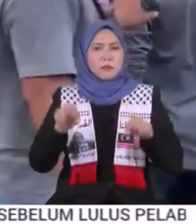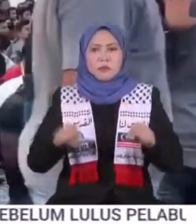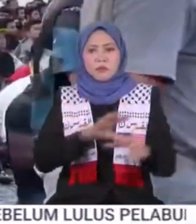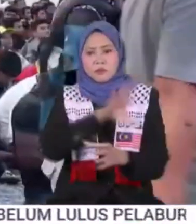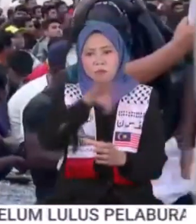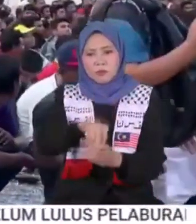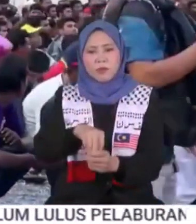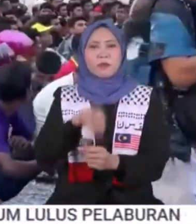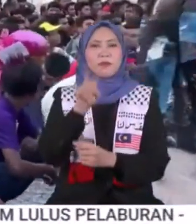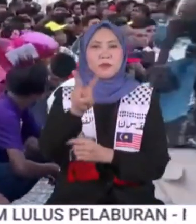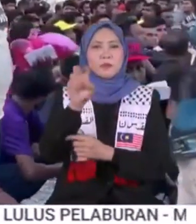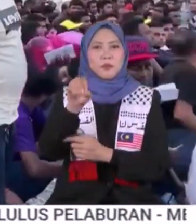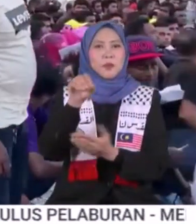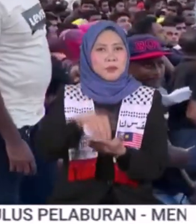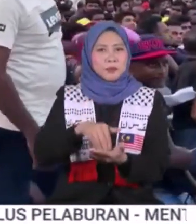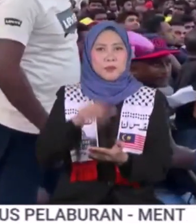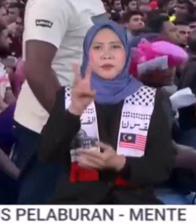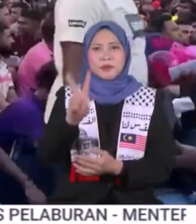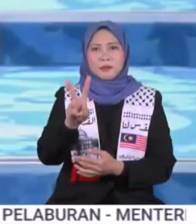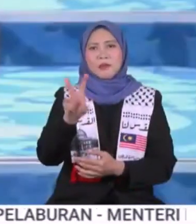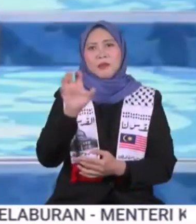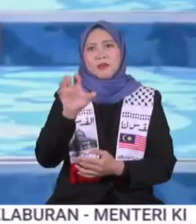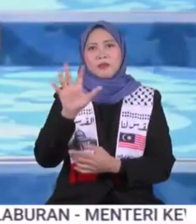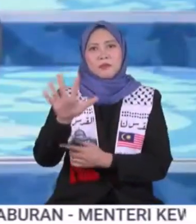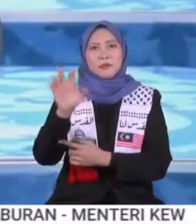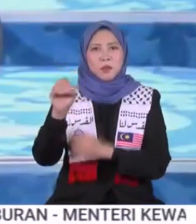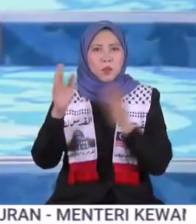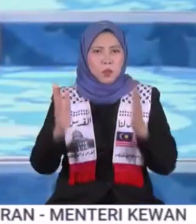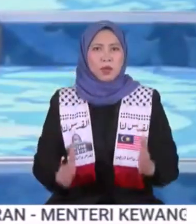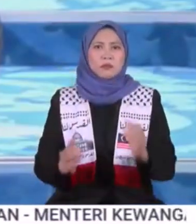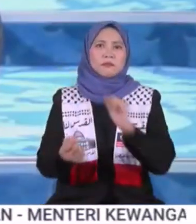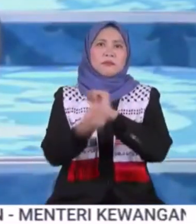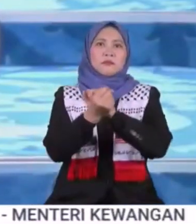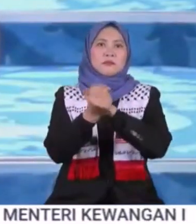memuatkan 20,650 tahanan